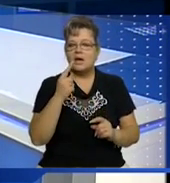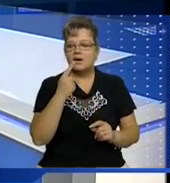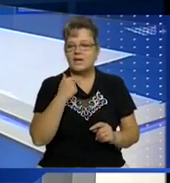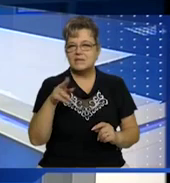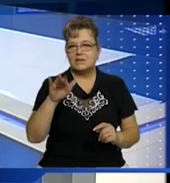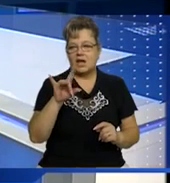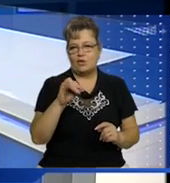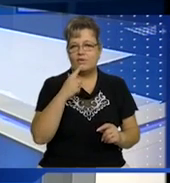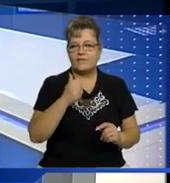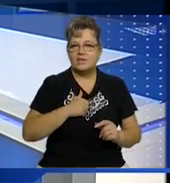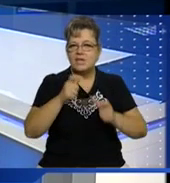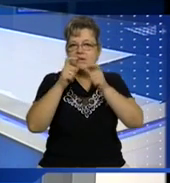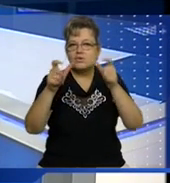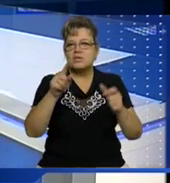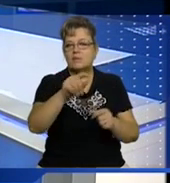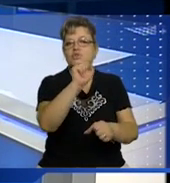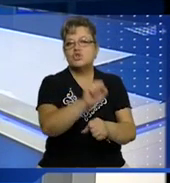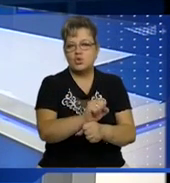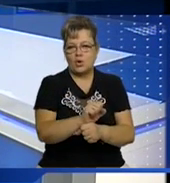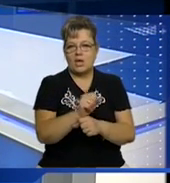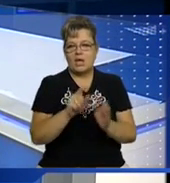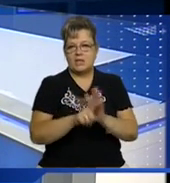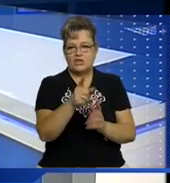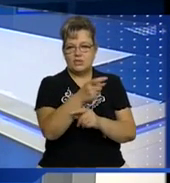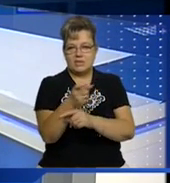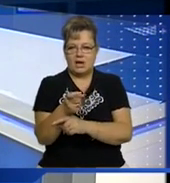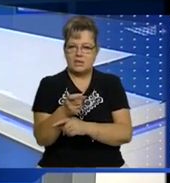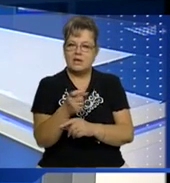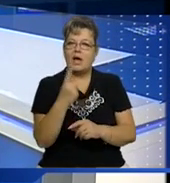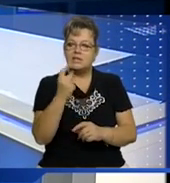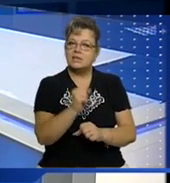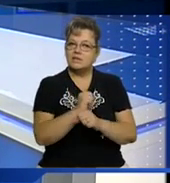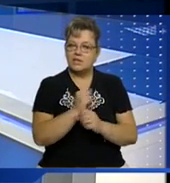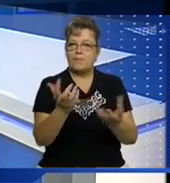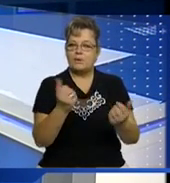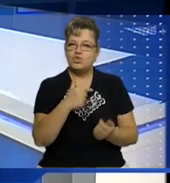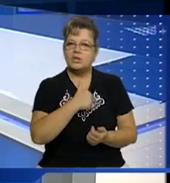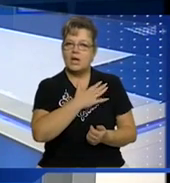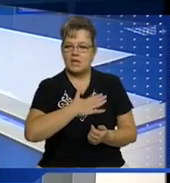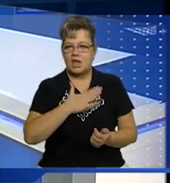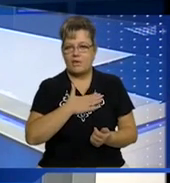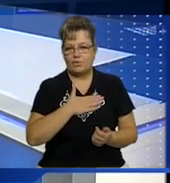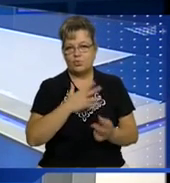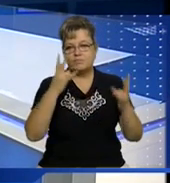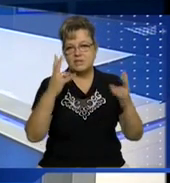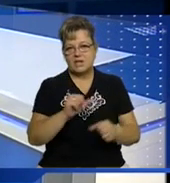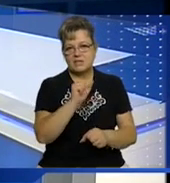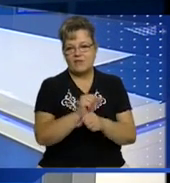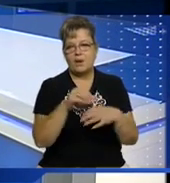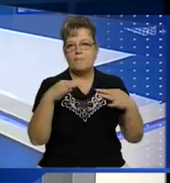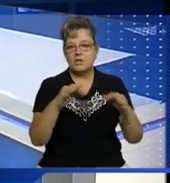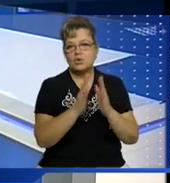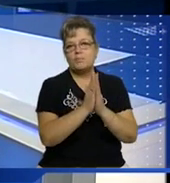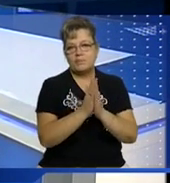пропуска «Красная Таловка», откуда военнослужащий крикнул им «Стой!» и открыл стрельбу. Один из отдыхающих получил ранение в грудь.